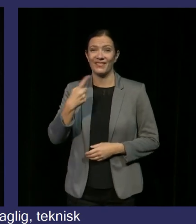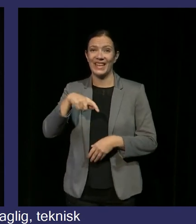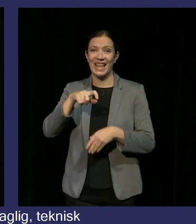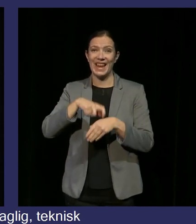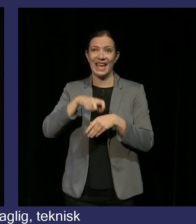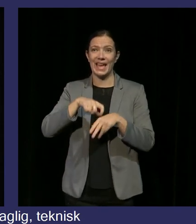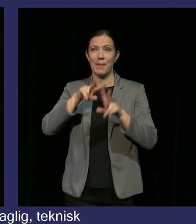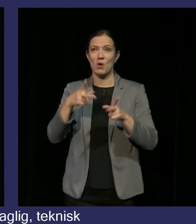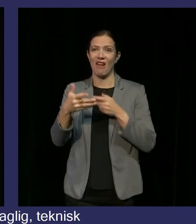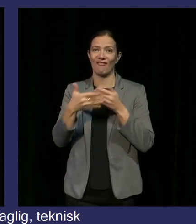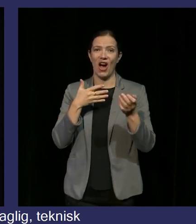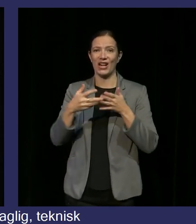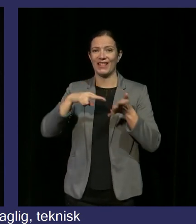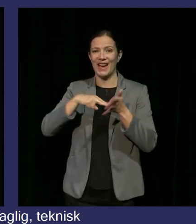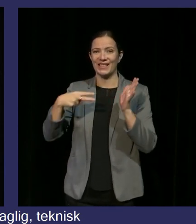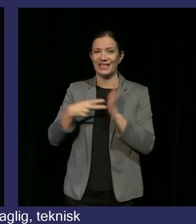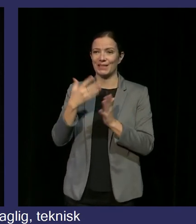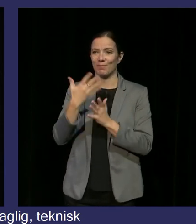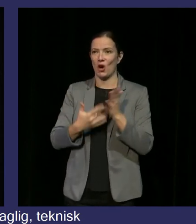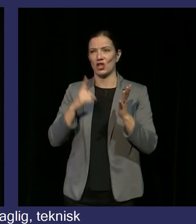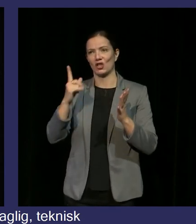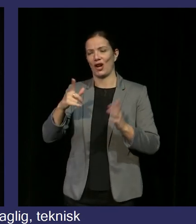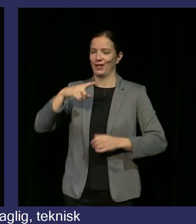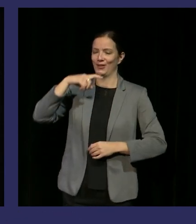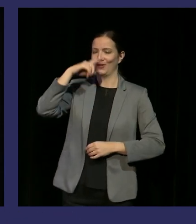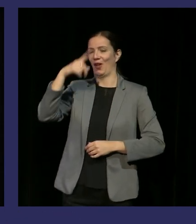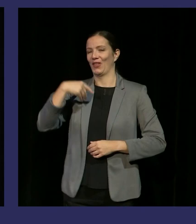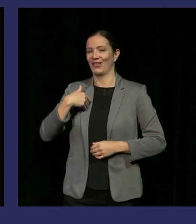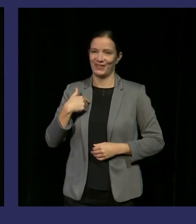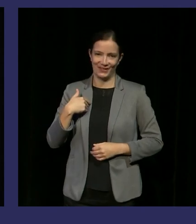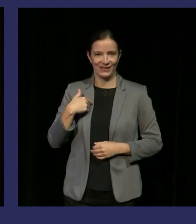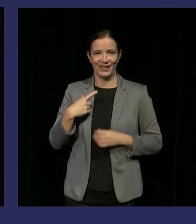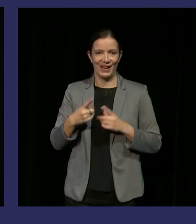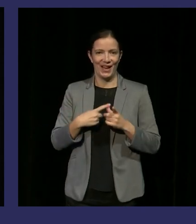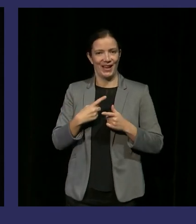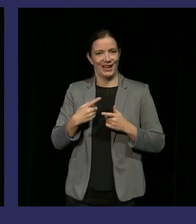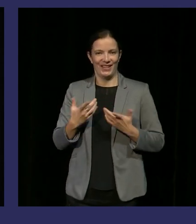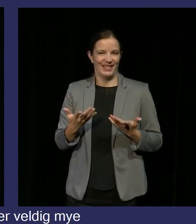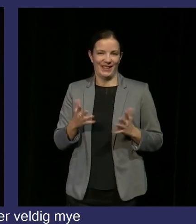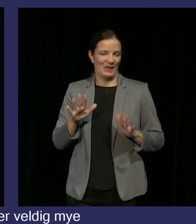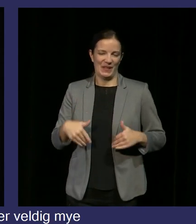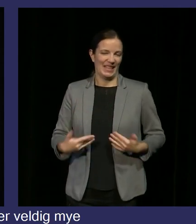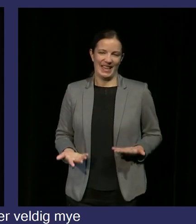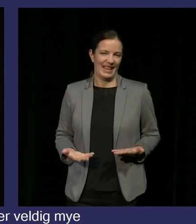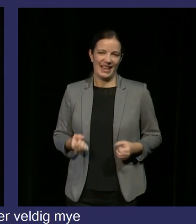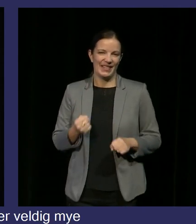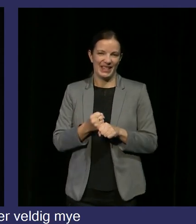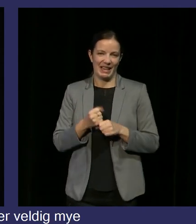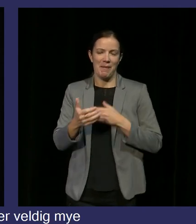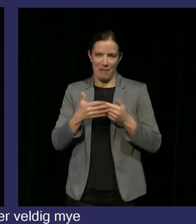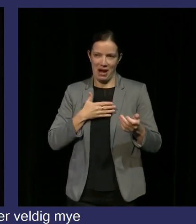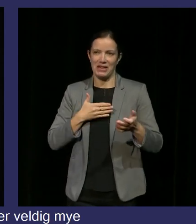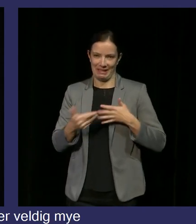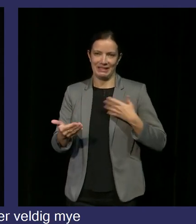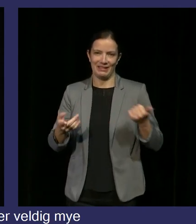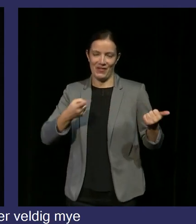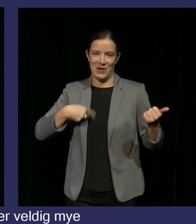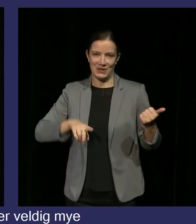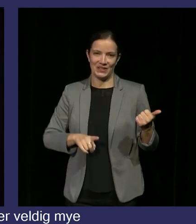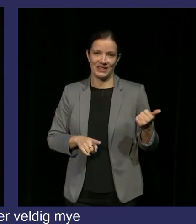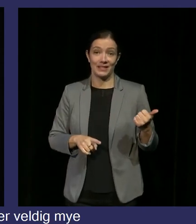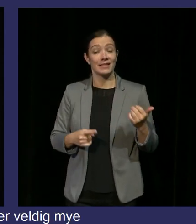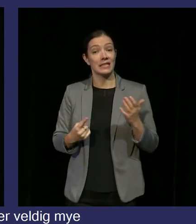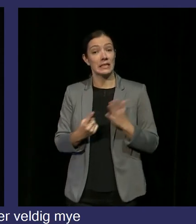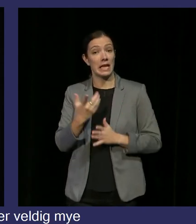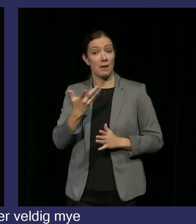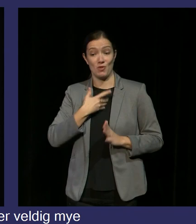bruker et sånt faglig teknisk språk fordi vi stolte over det, eller at det har noe med stolthet å gjøre. Det veldig praktisk for oss. Det skjer